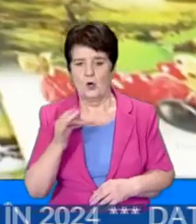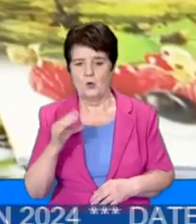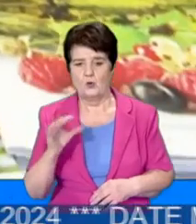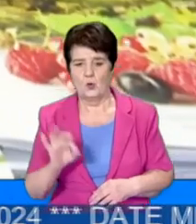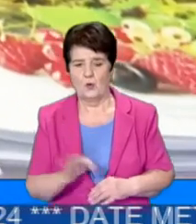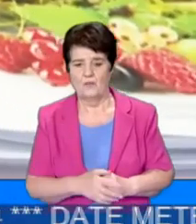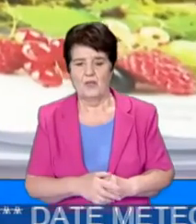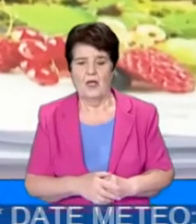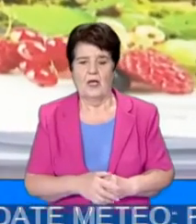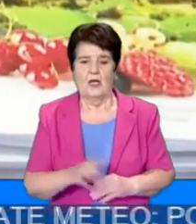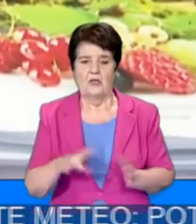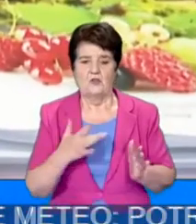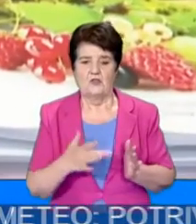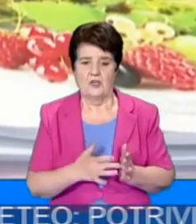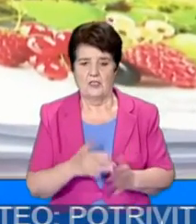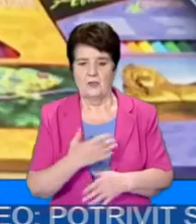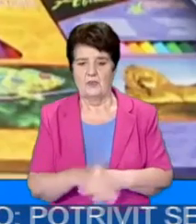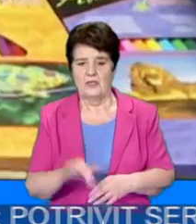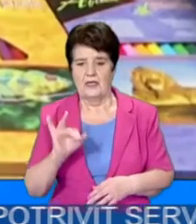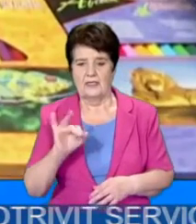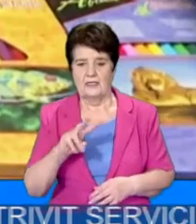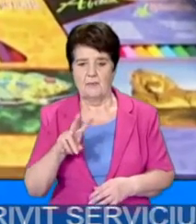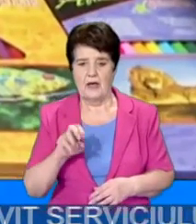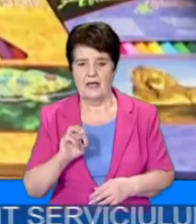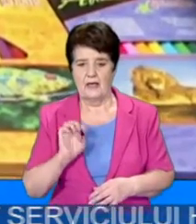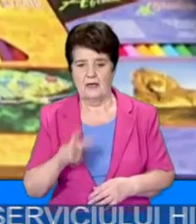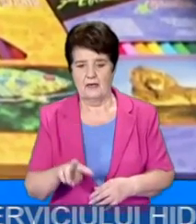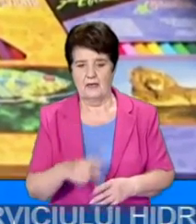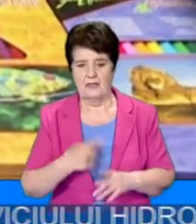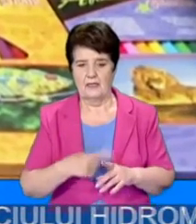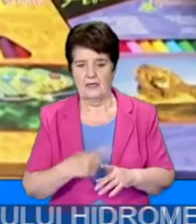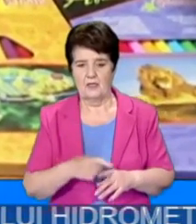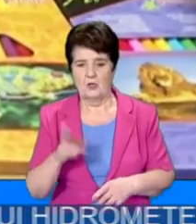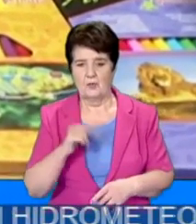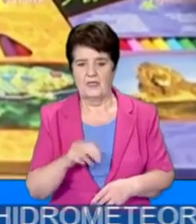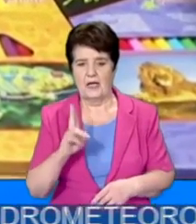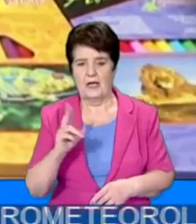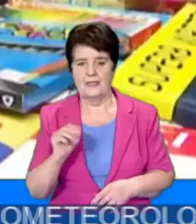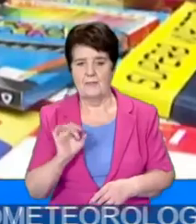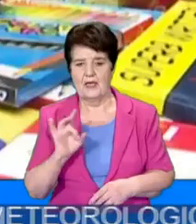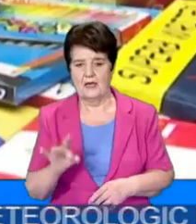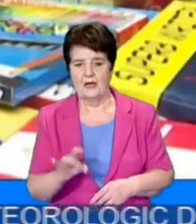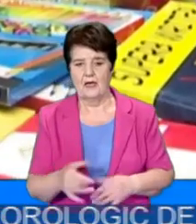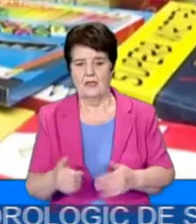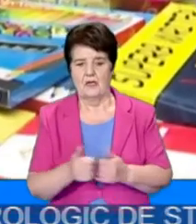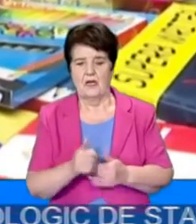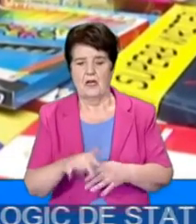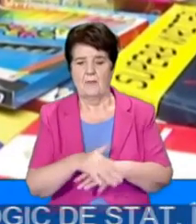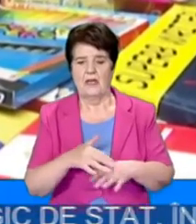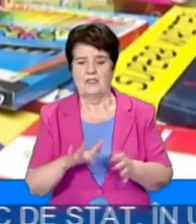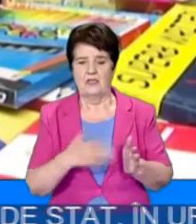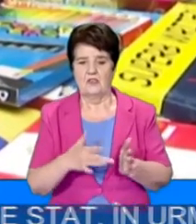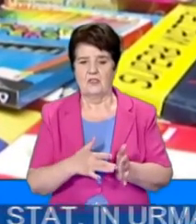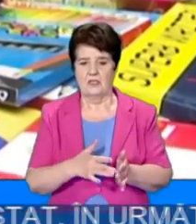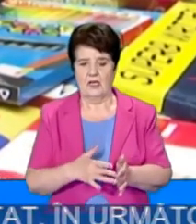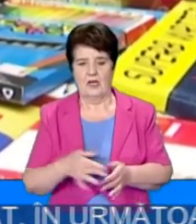Centru, târguri școlare vor avea loc pe strada Ismail, intersecție cu strada Dumitre Cantemir, dar și lângă piața centrală.